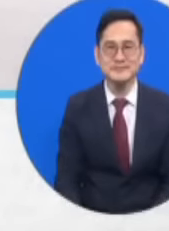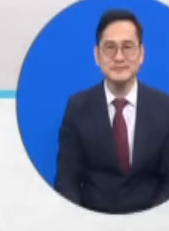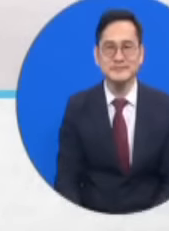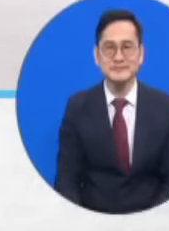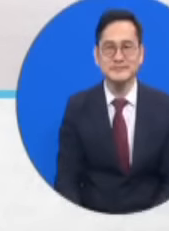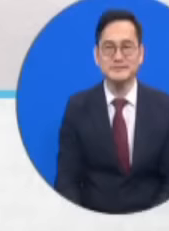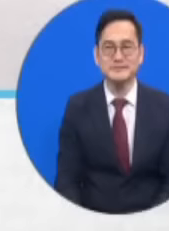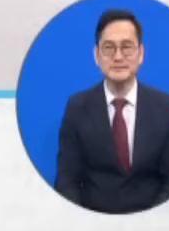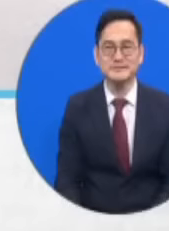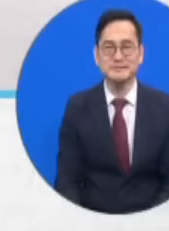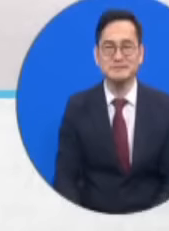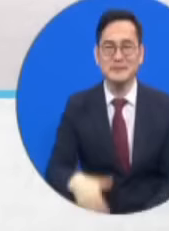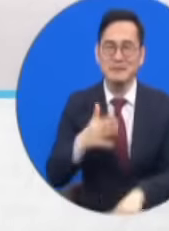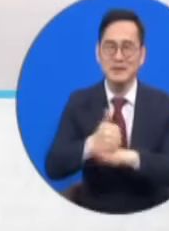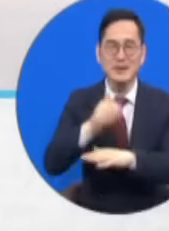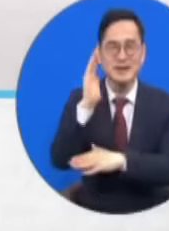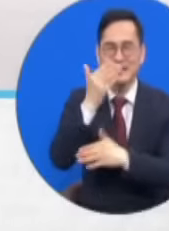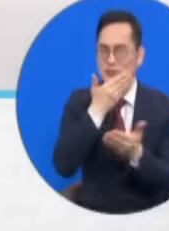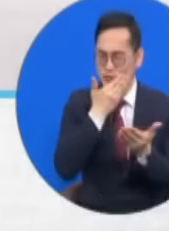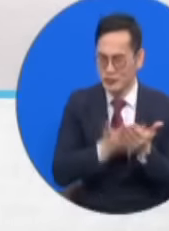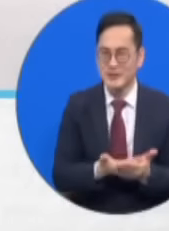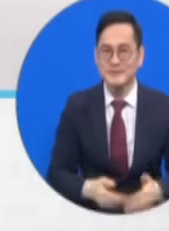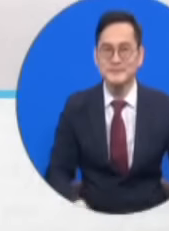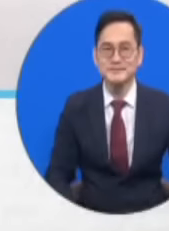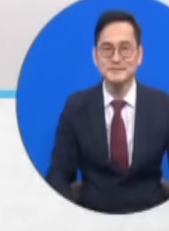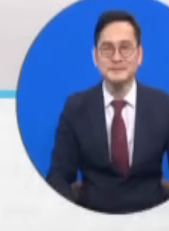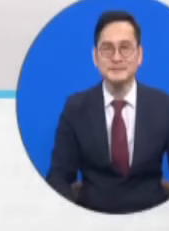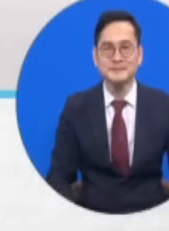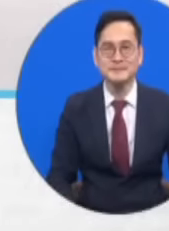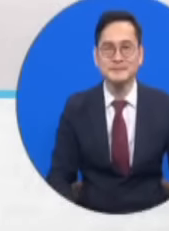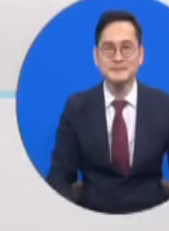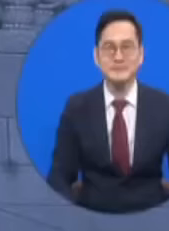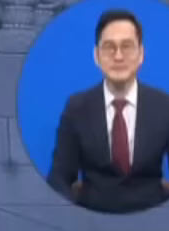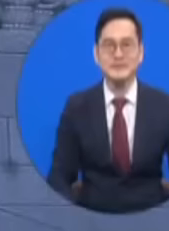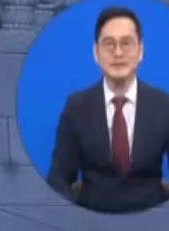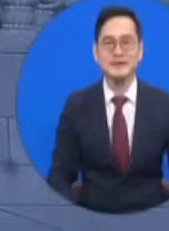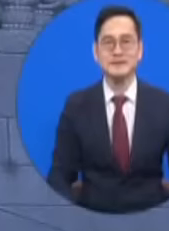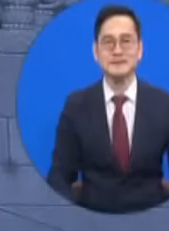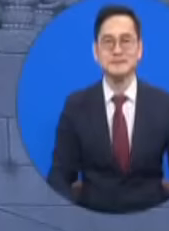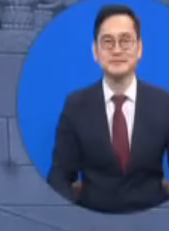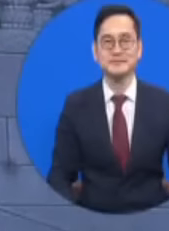하더라도 피날레는 굉장히 의미가 있다 이렇게 봅니다. 그렇군요.